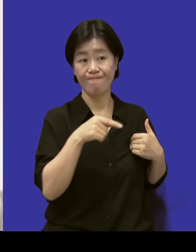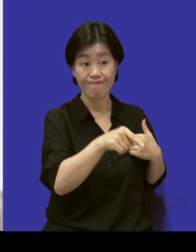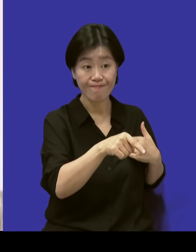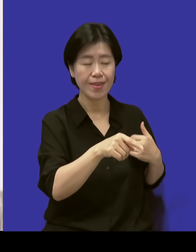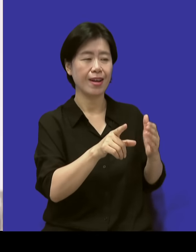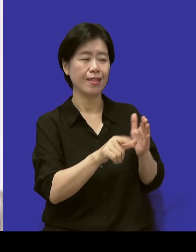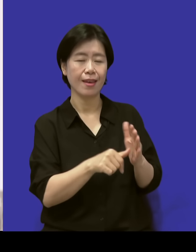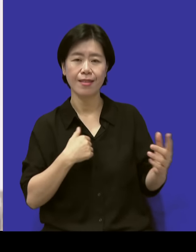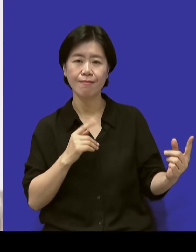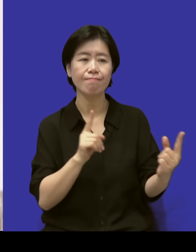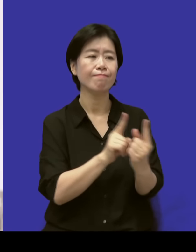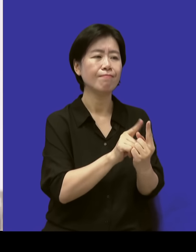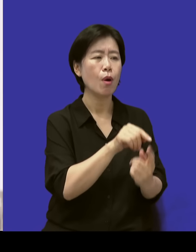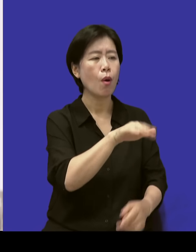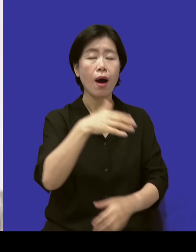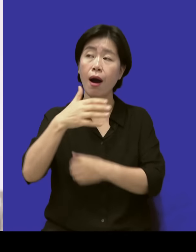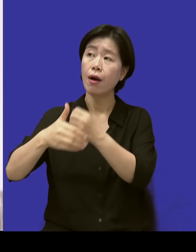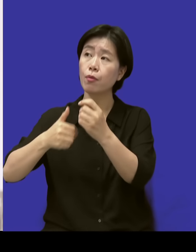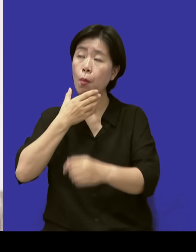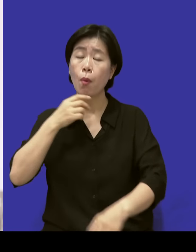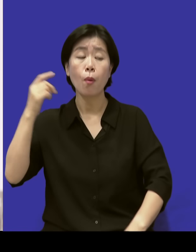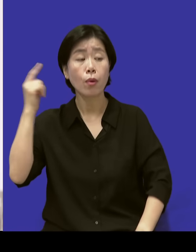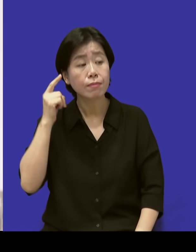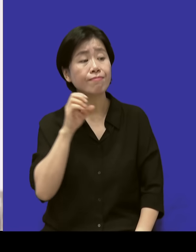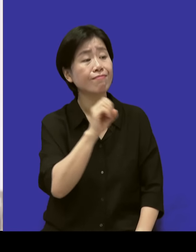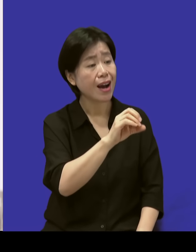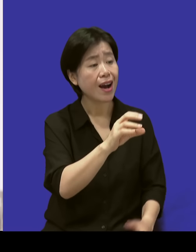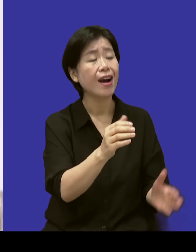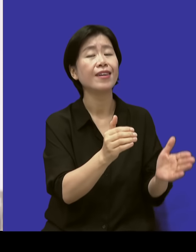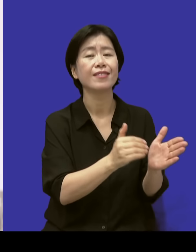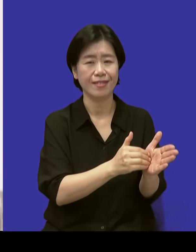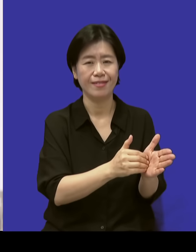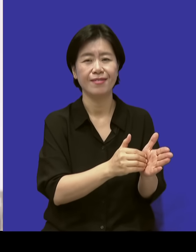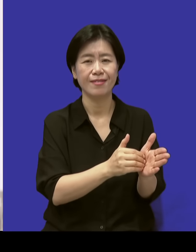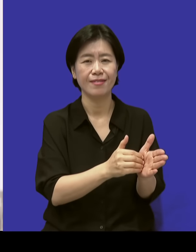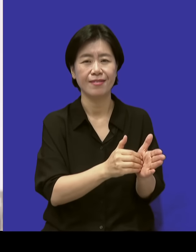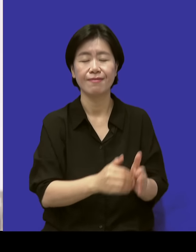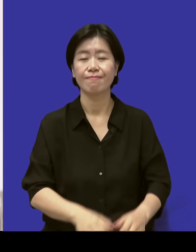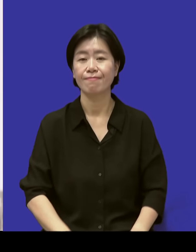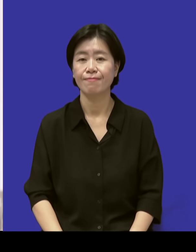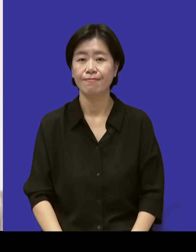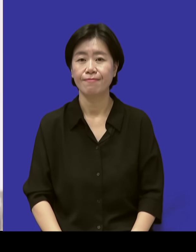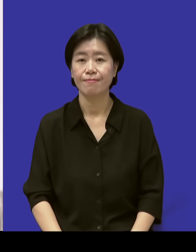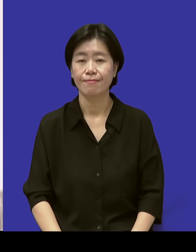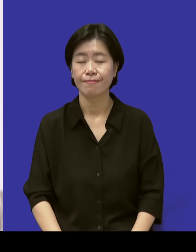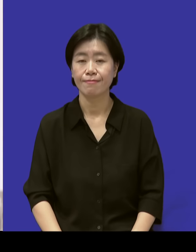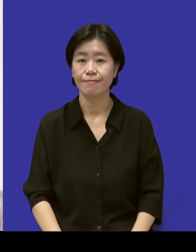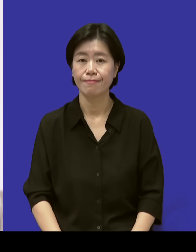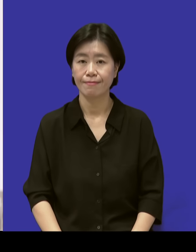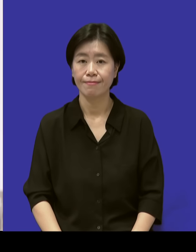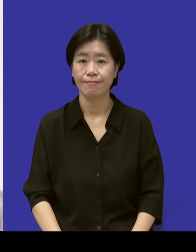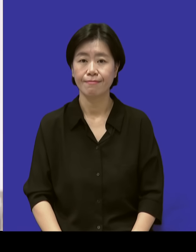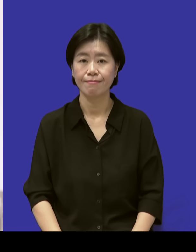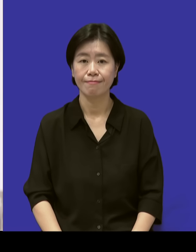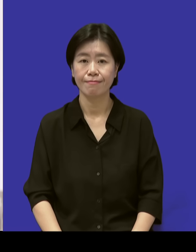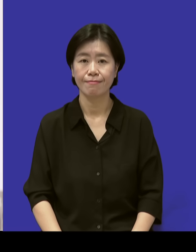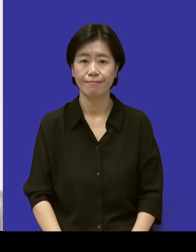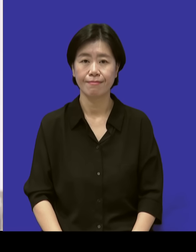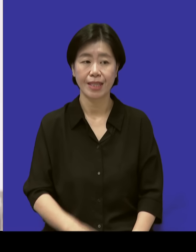그래서 하나님이 복음을 전할 수 있게 통로를 열어주신 거구나 이런 생각이 들더라고요. 예. 그래서 복음을 전하고 이제 영치금도